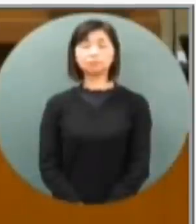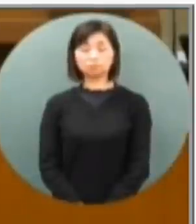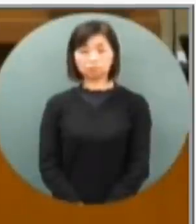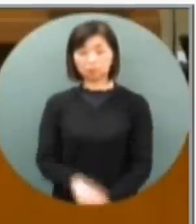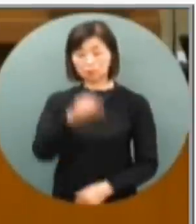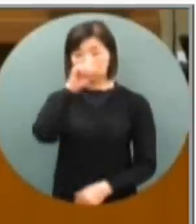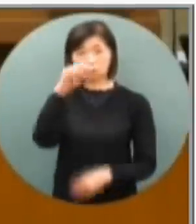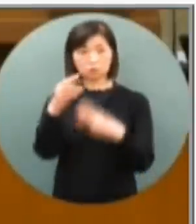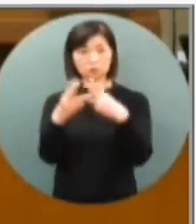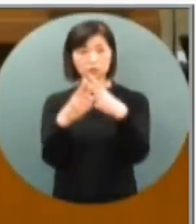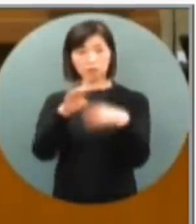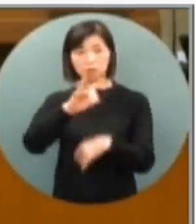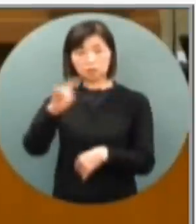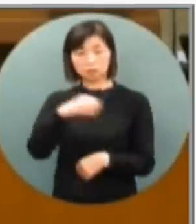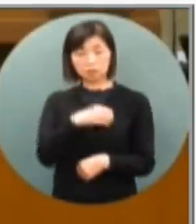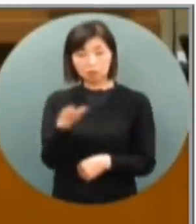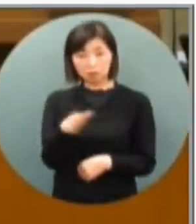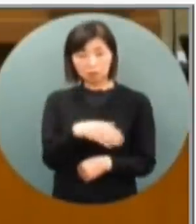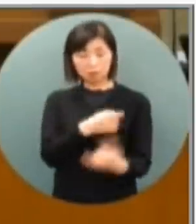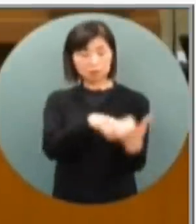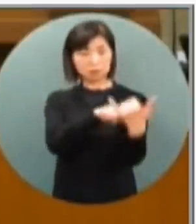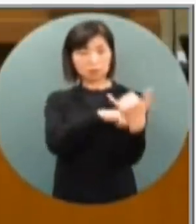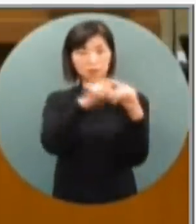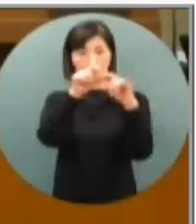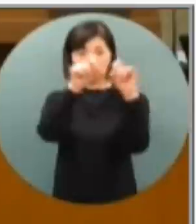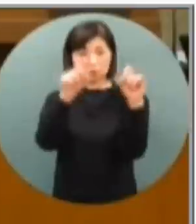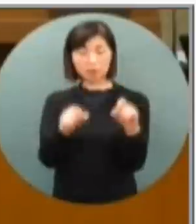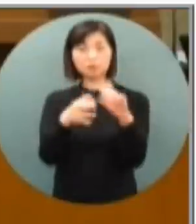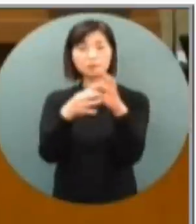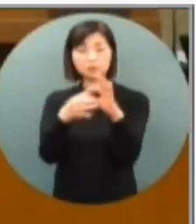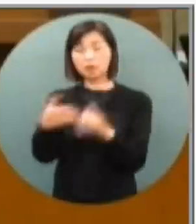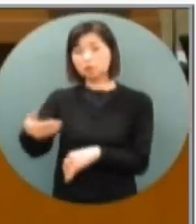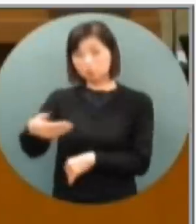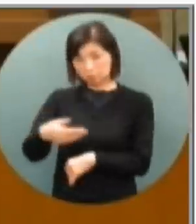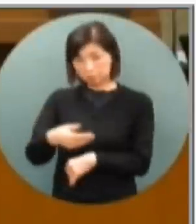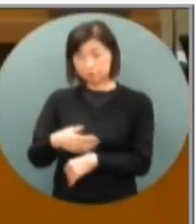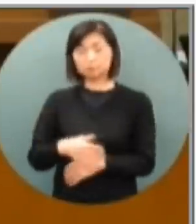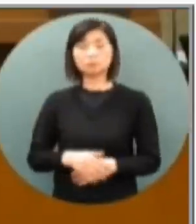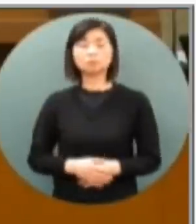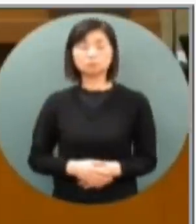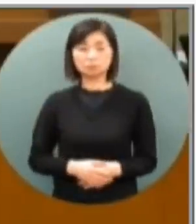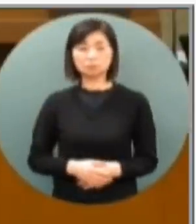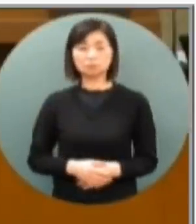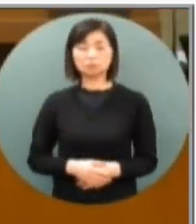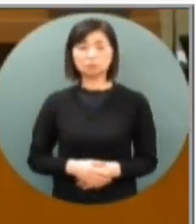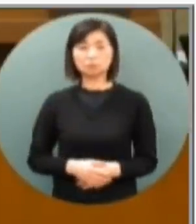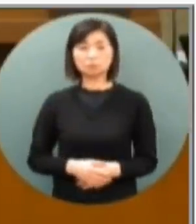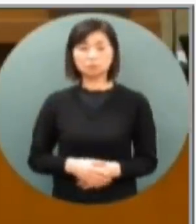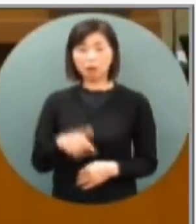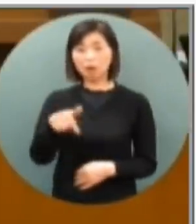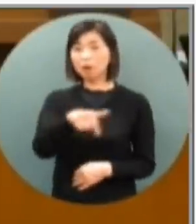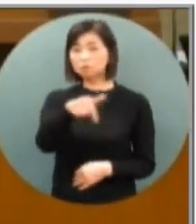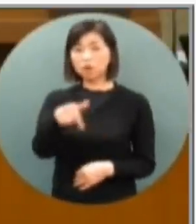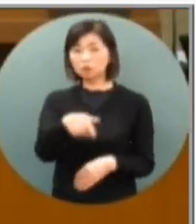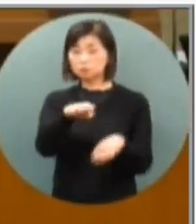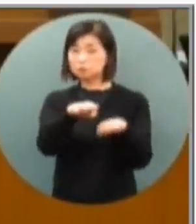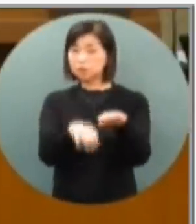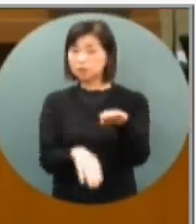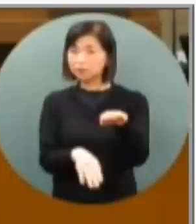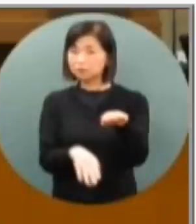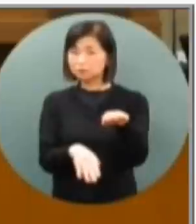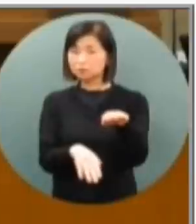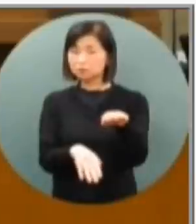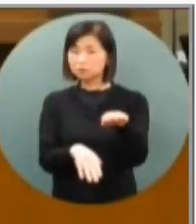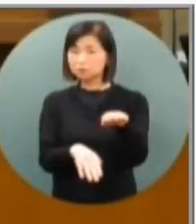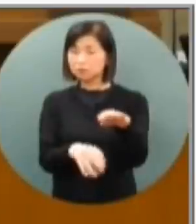吉田議員から人権問題につきましてお尋ねがございました。まずブラック差別につきますインターネ